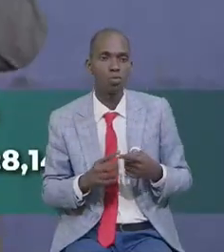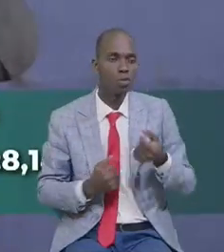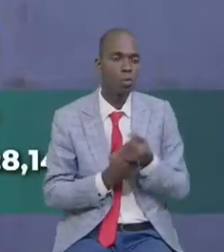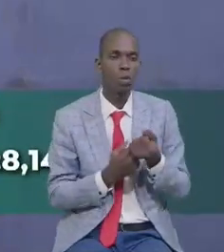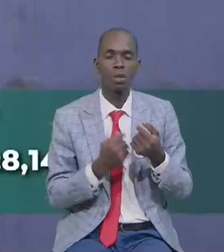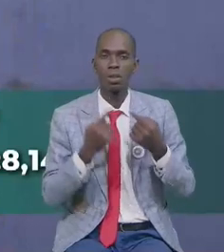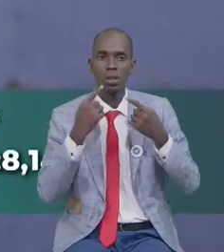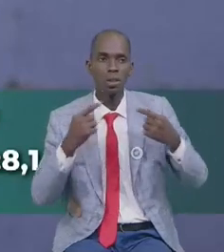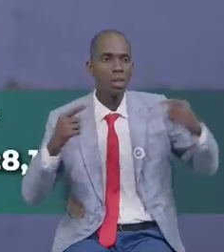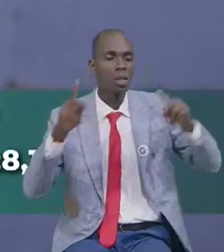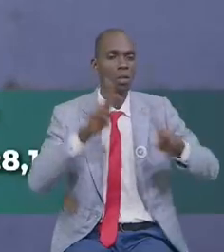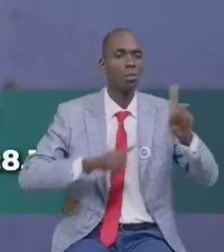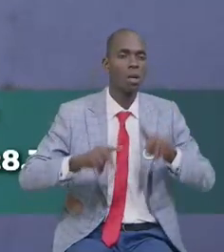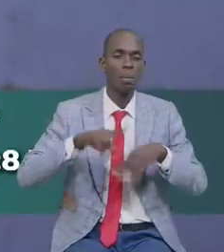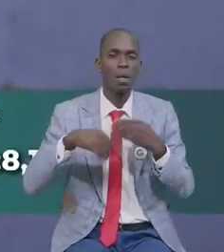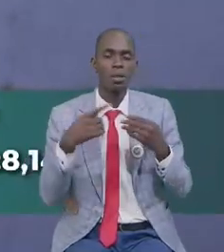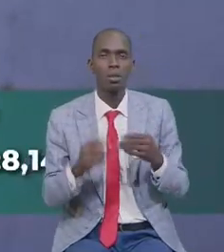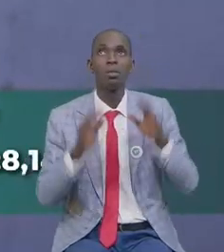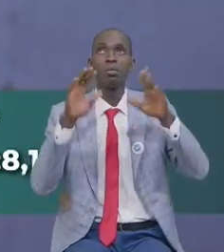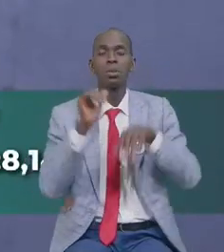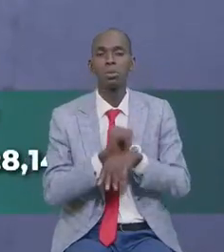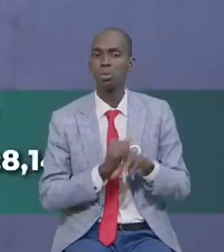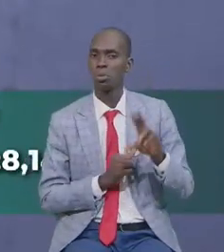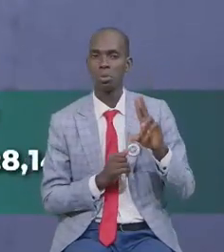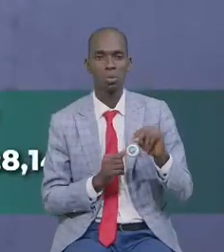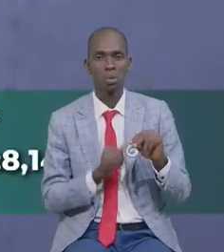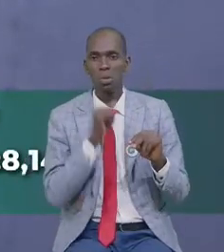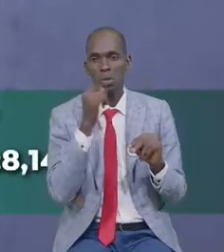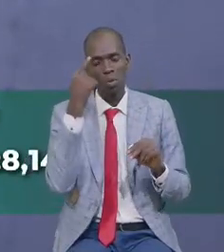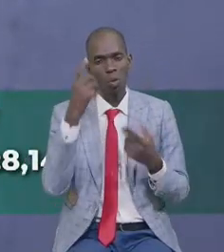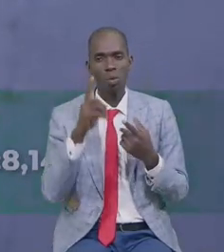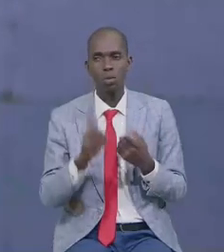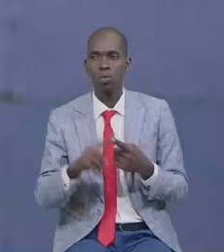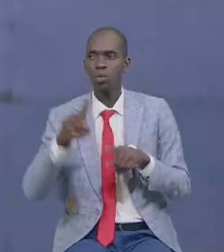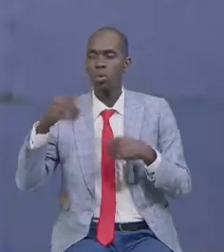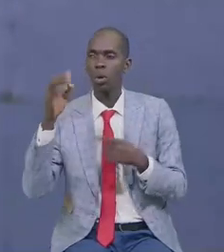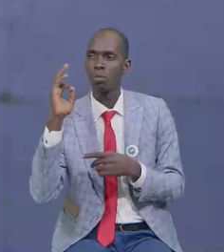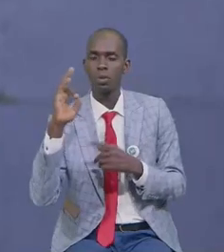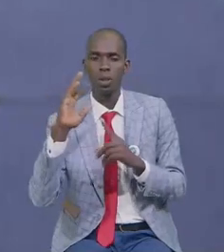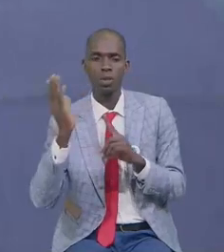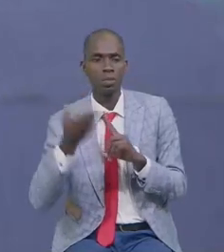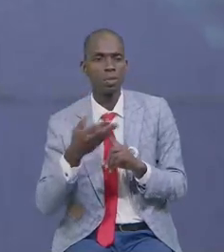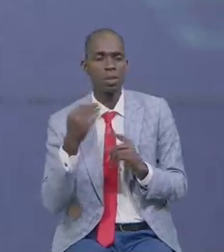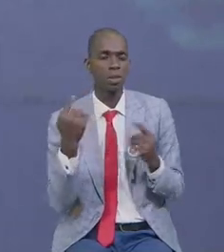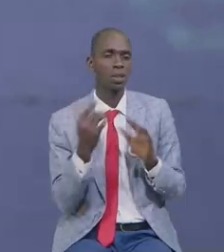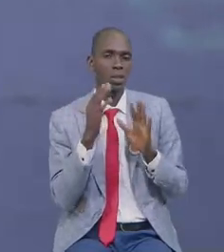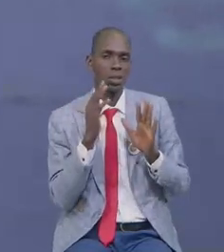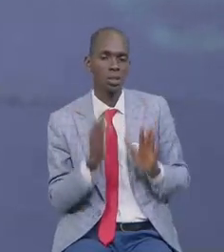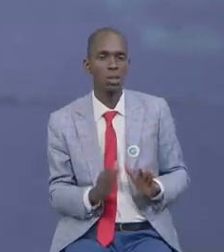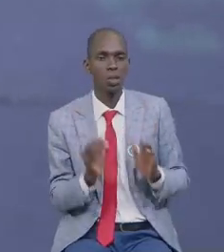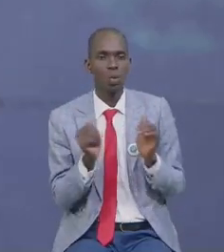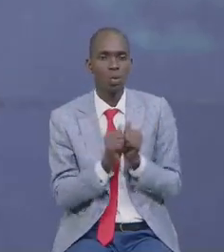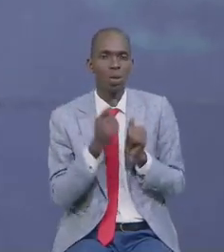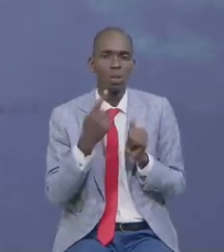miracles, pas parce que vous voulez aller convaincre les pécheurs qui sont derrière à cause